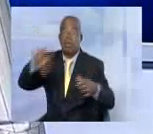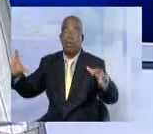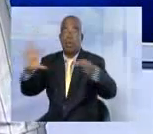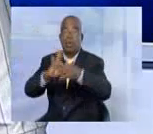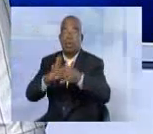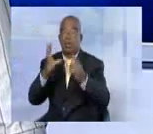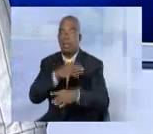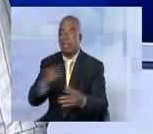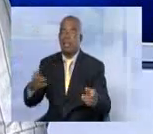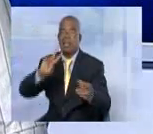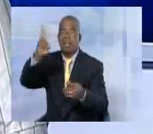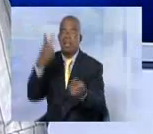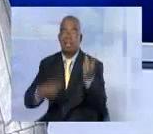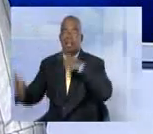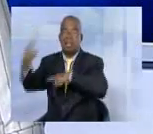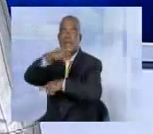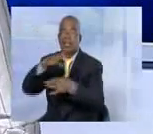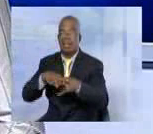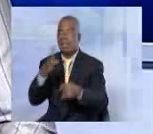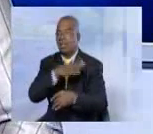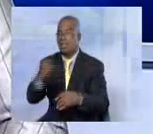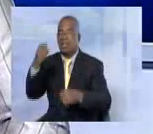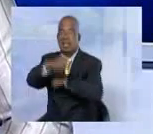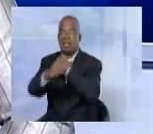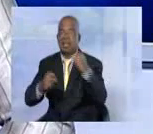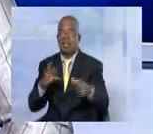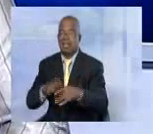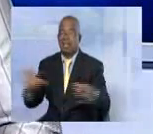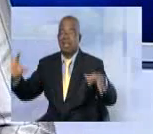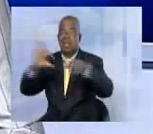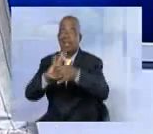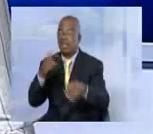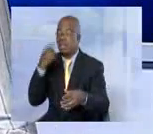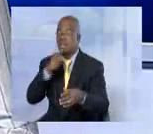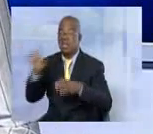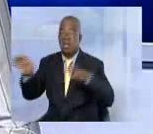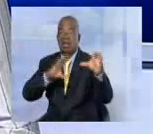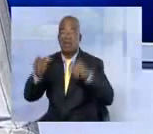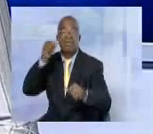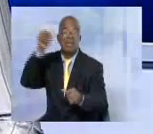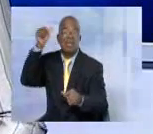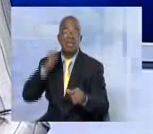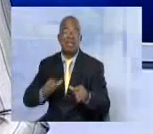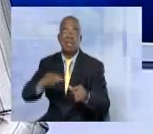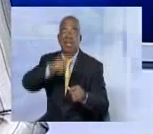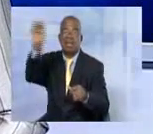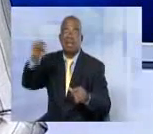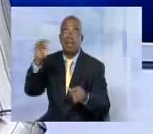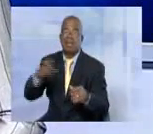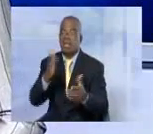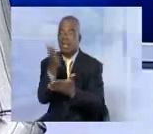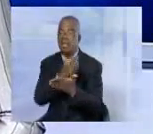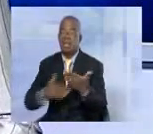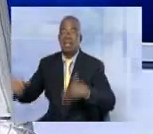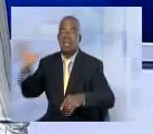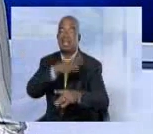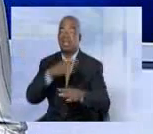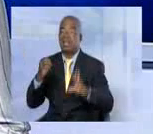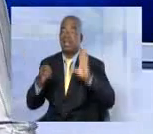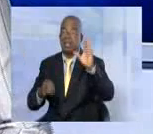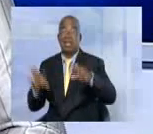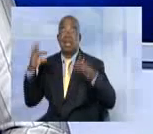des deuxièmes journées du Salon de la solidarité qui s'est déroulé hier mardi. Certains participants bénéficient de consultations